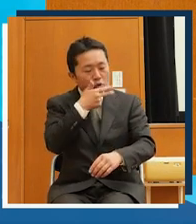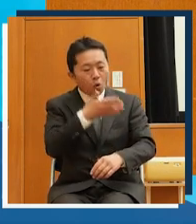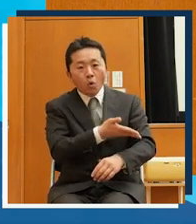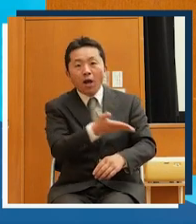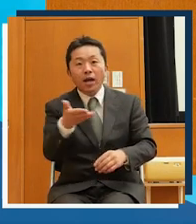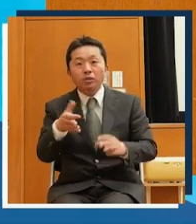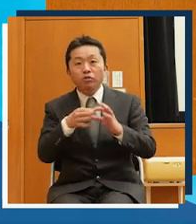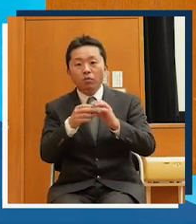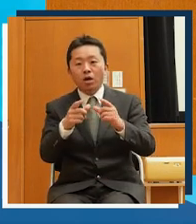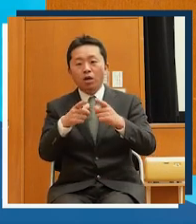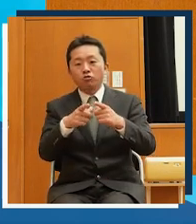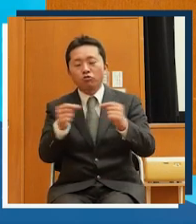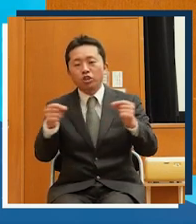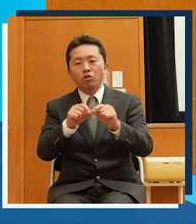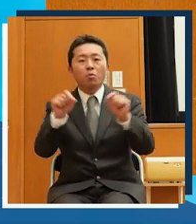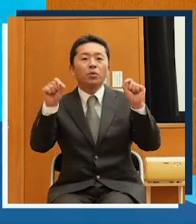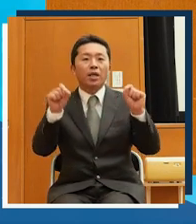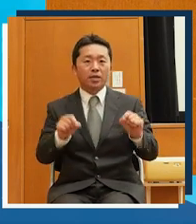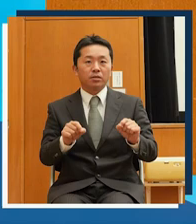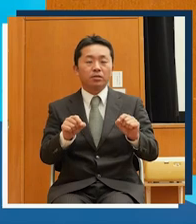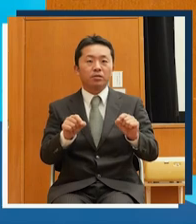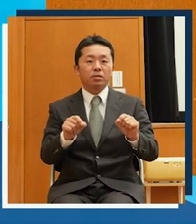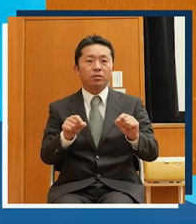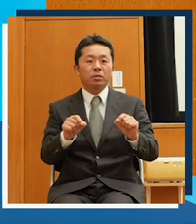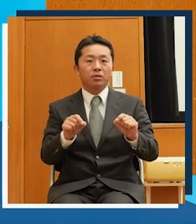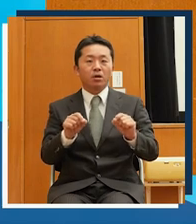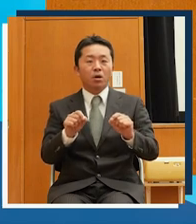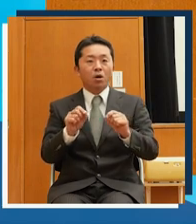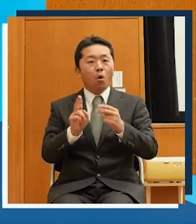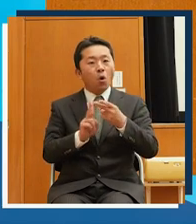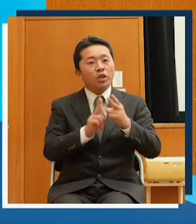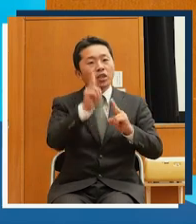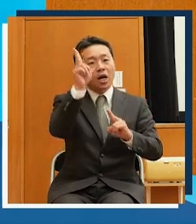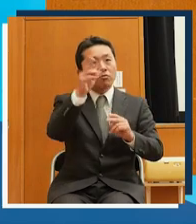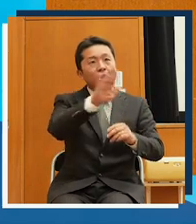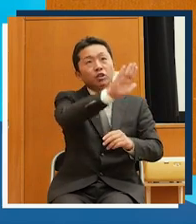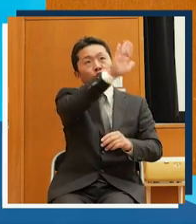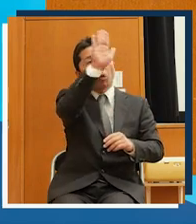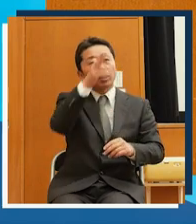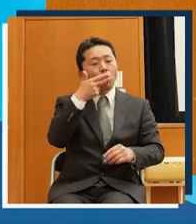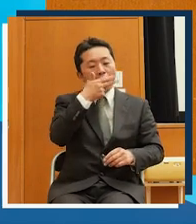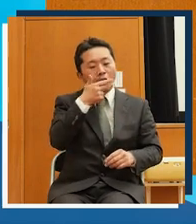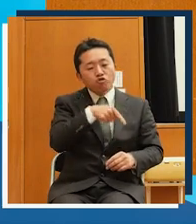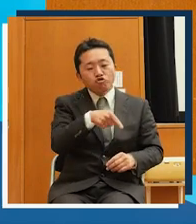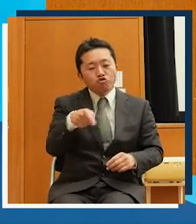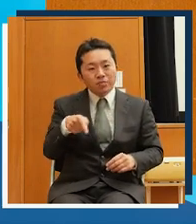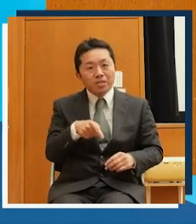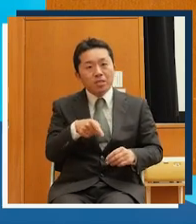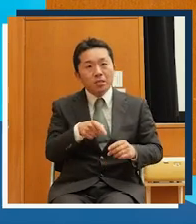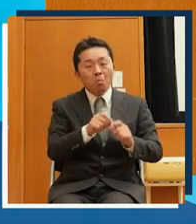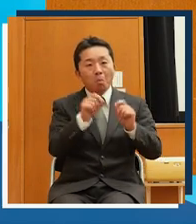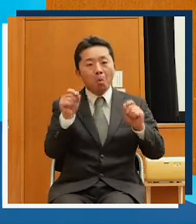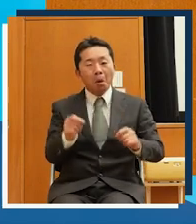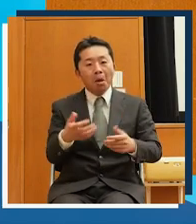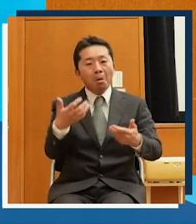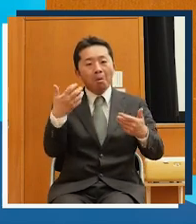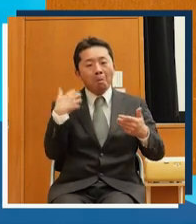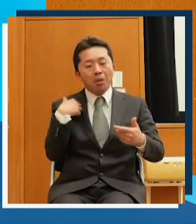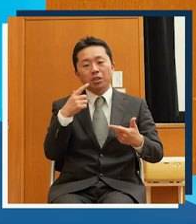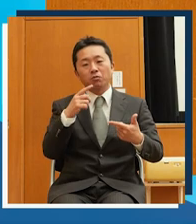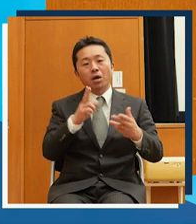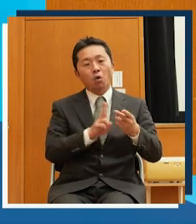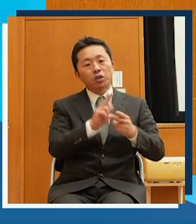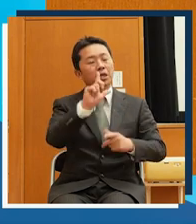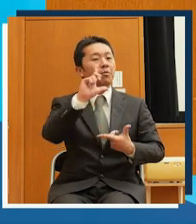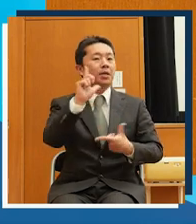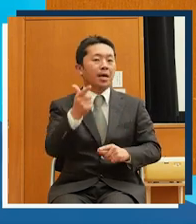領土における問題を解決する権限を与えられていないんですだからこそ我々は政府に対してちゃんとそれは日本